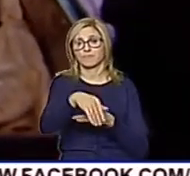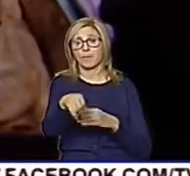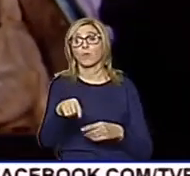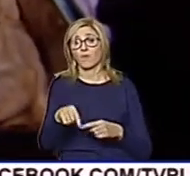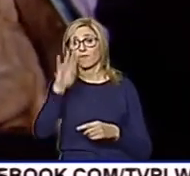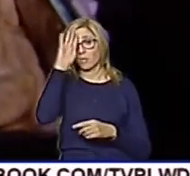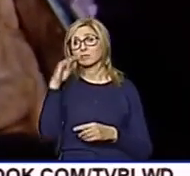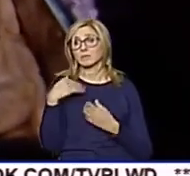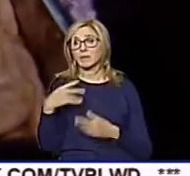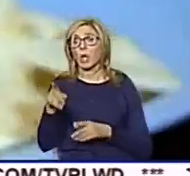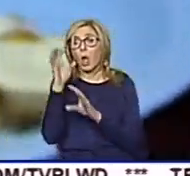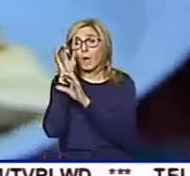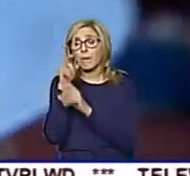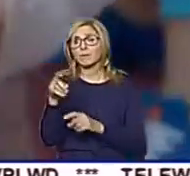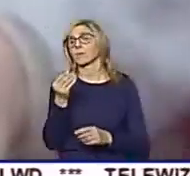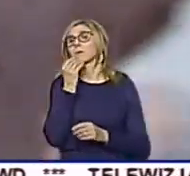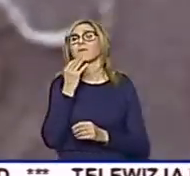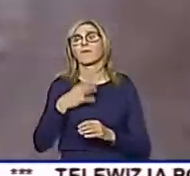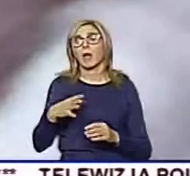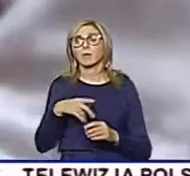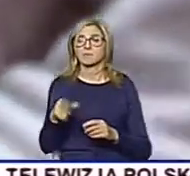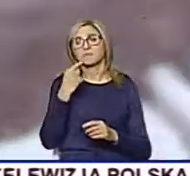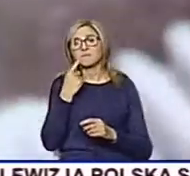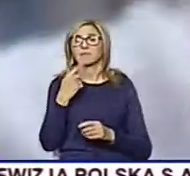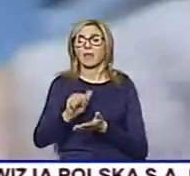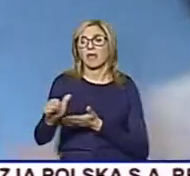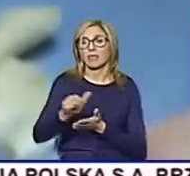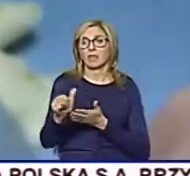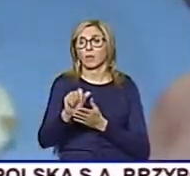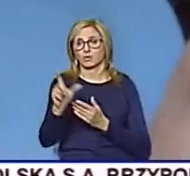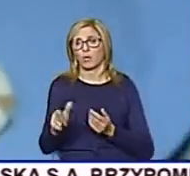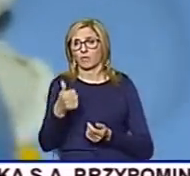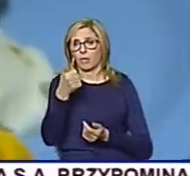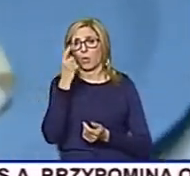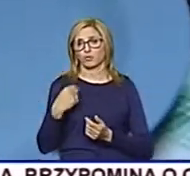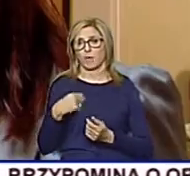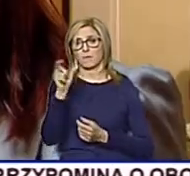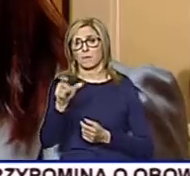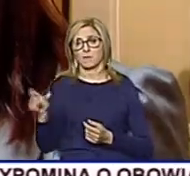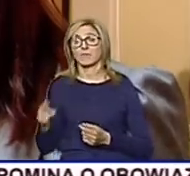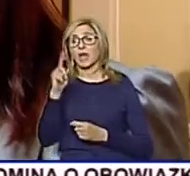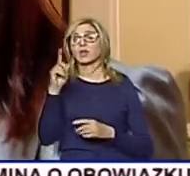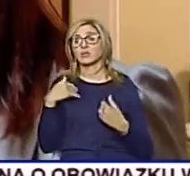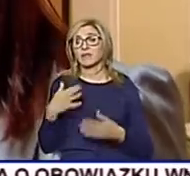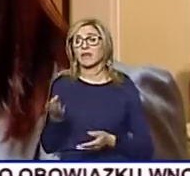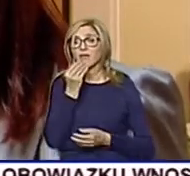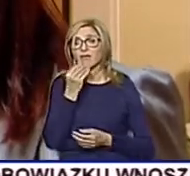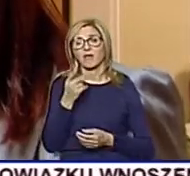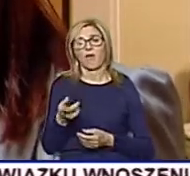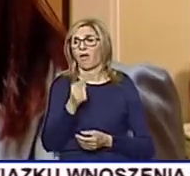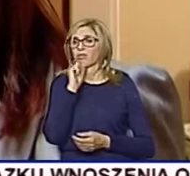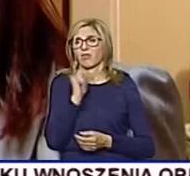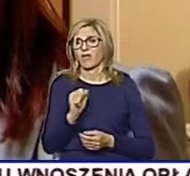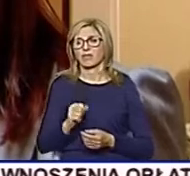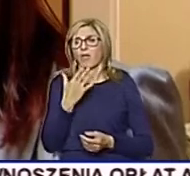łódzkim szpitalu imienia Kopernika stawka żywieniowa to nieco ponad 11 zł na pacjenta. Szpitalne jedzenie nigdy nie